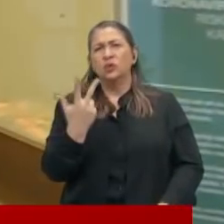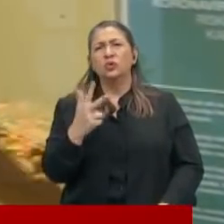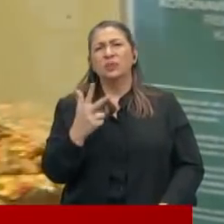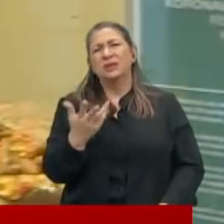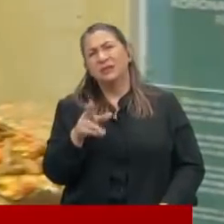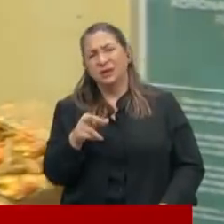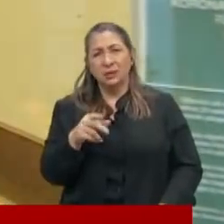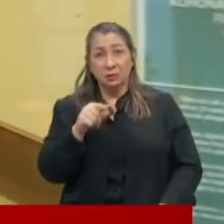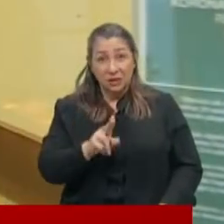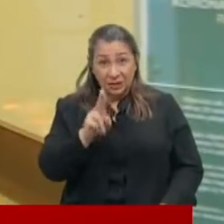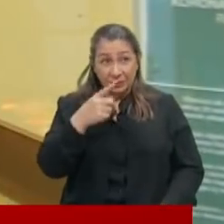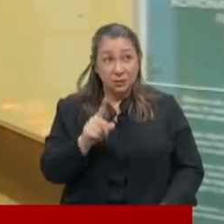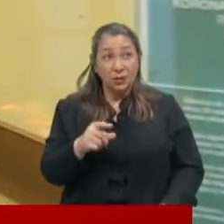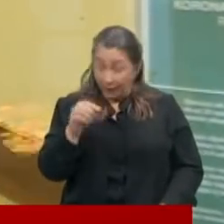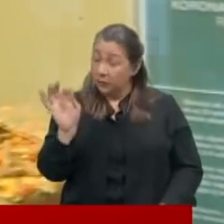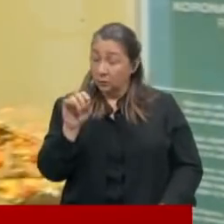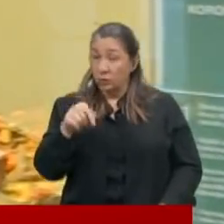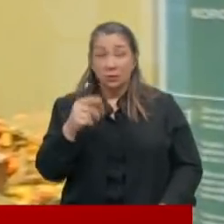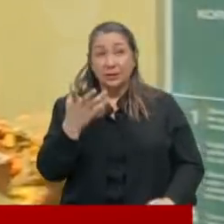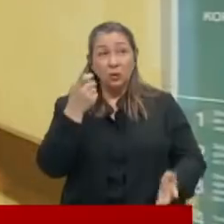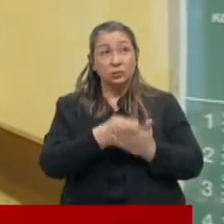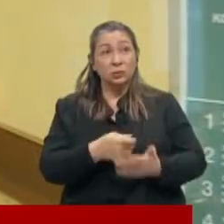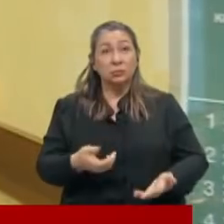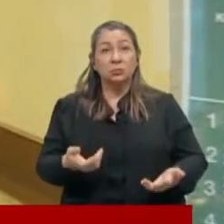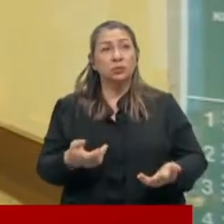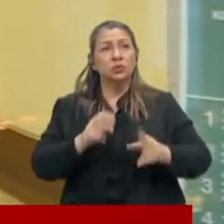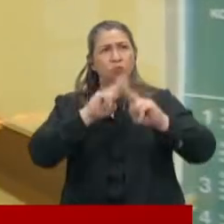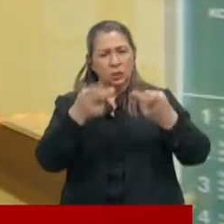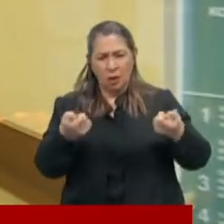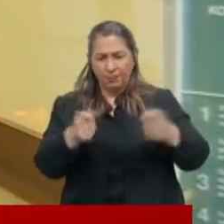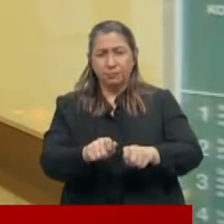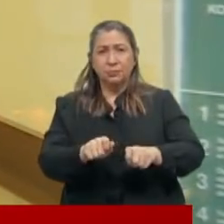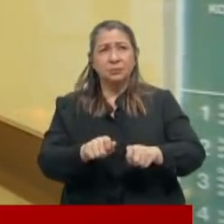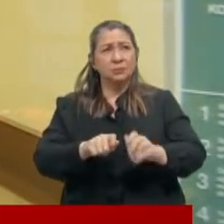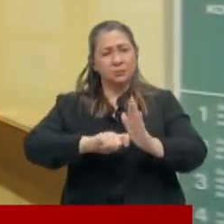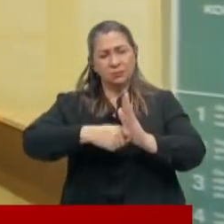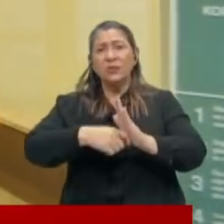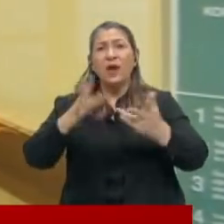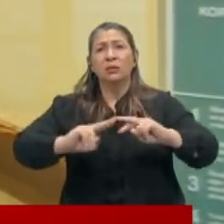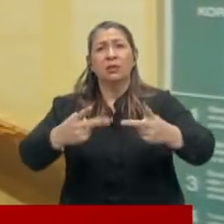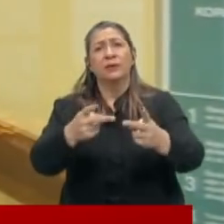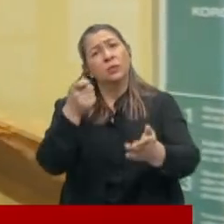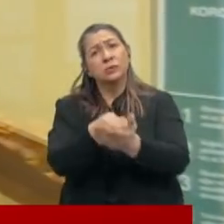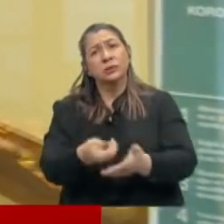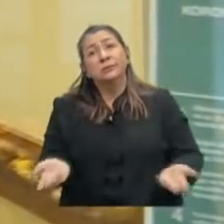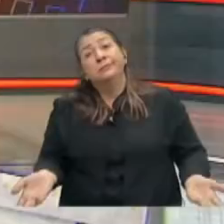küsürdü. 7 geldi. Şu an 7. Nasıl ödeyeceksiniz? Dükkanı kapayacağız veya devredip ödeyeceğiz.